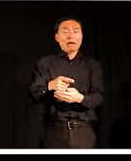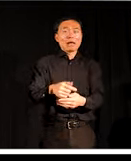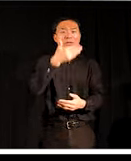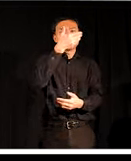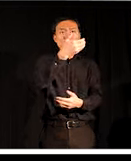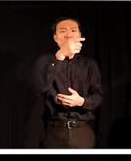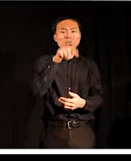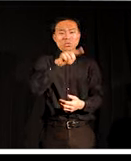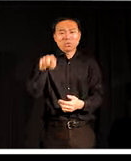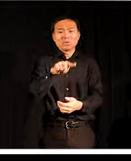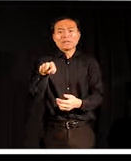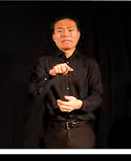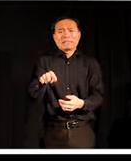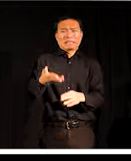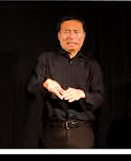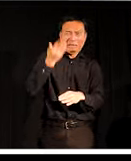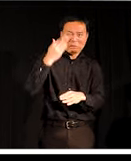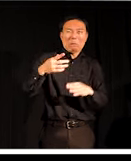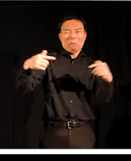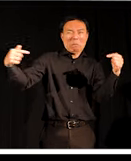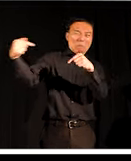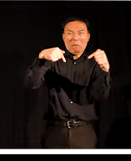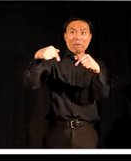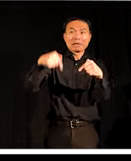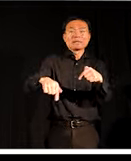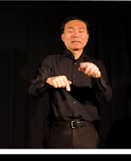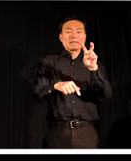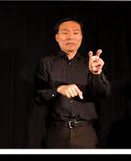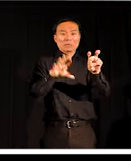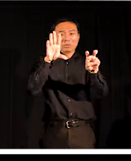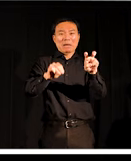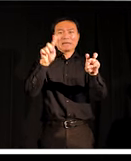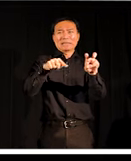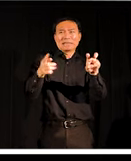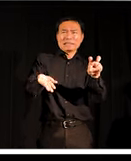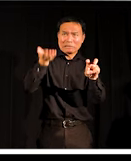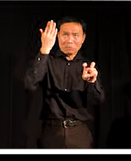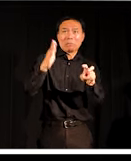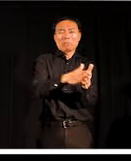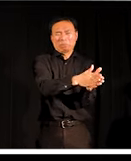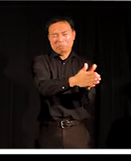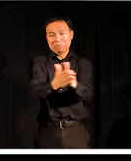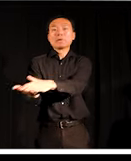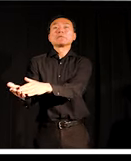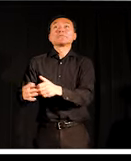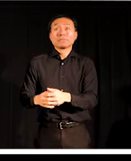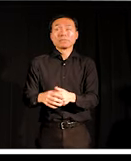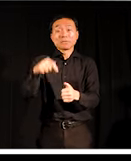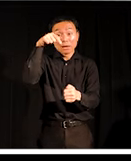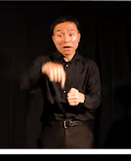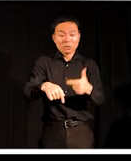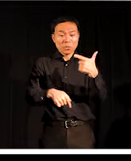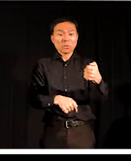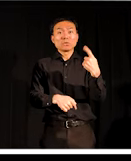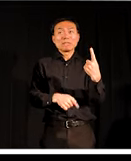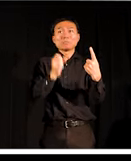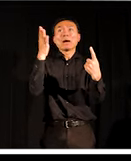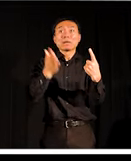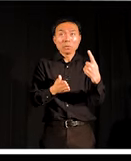も激しい爆撃が続いて20万人あまりの人々が亡くなったんですねそのうちの61は